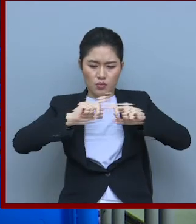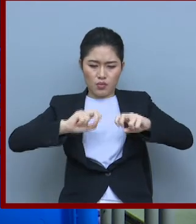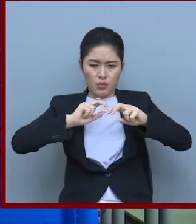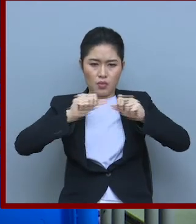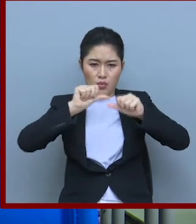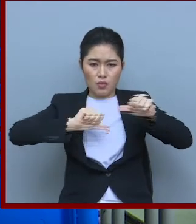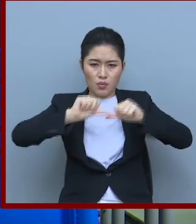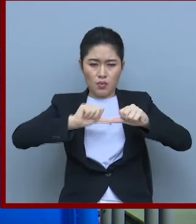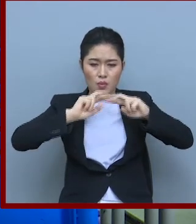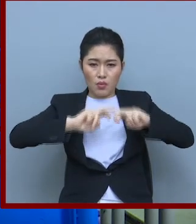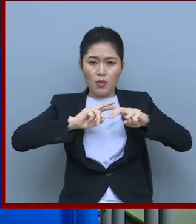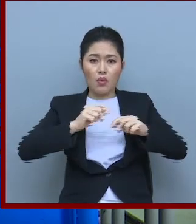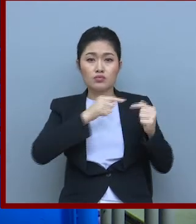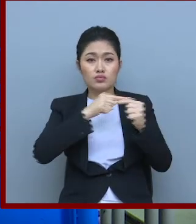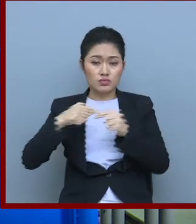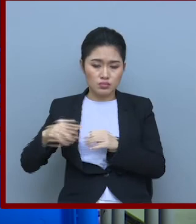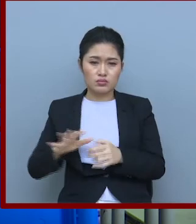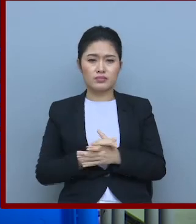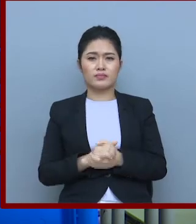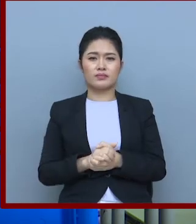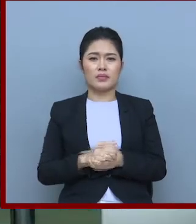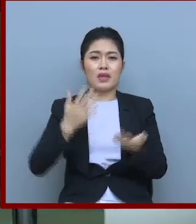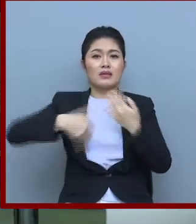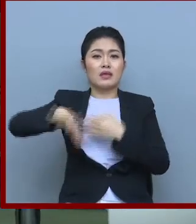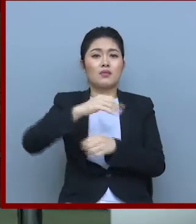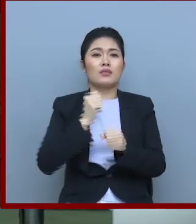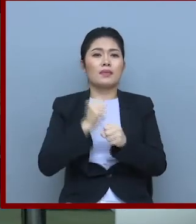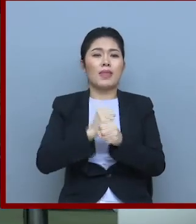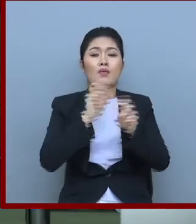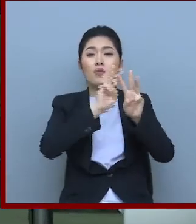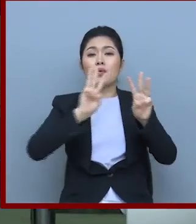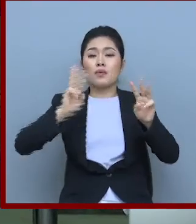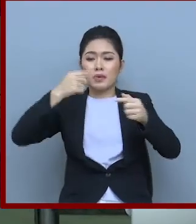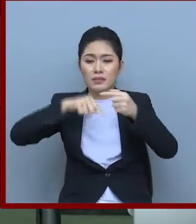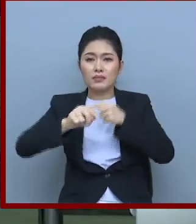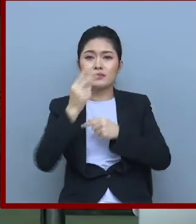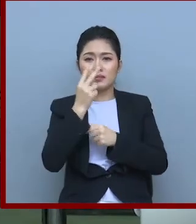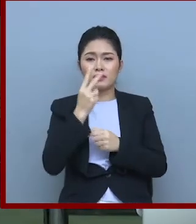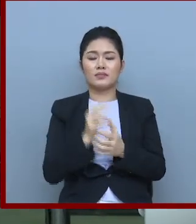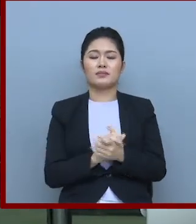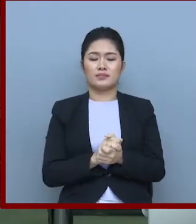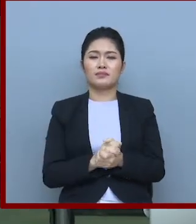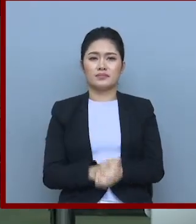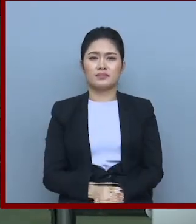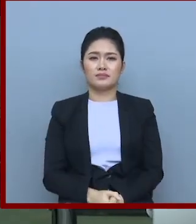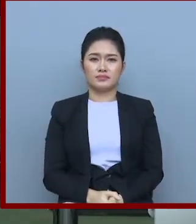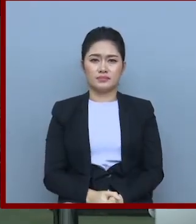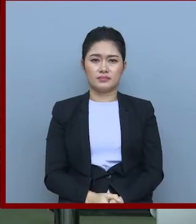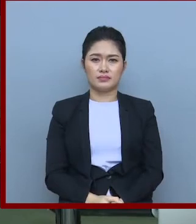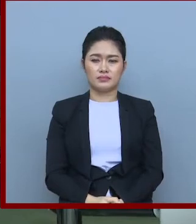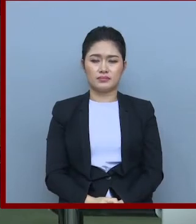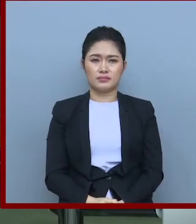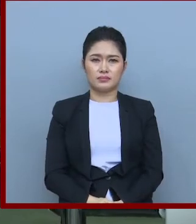วิเคราะห์ต่อนั่นเองเดี๋ยวให้พวกเราไปที่เว็บกันเลยดีกว่านะครับเว็บของ ThingSpeak นะ